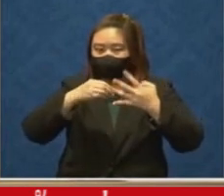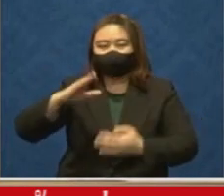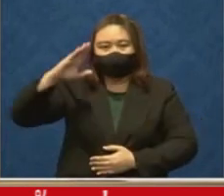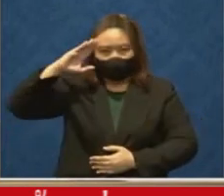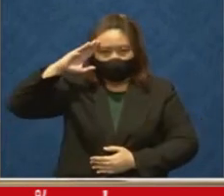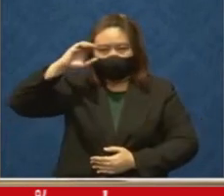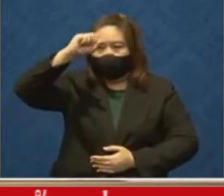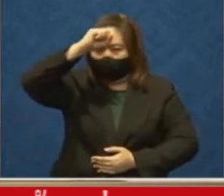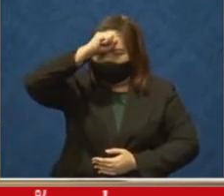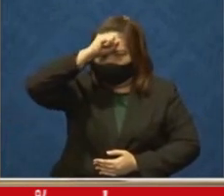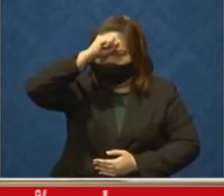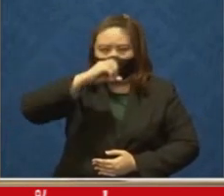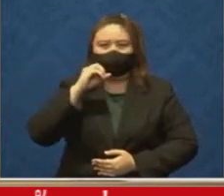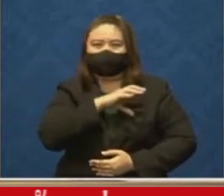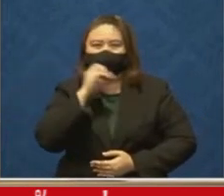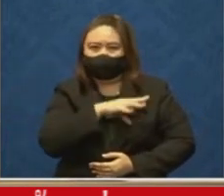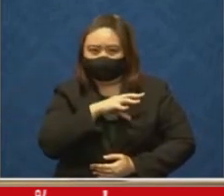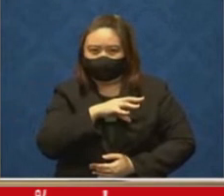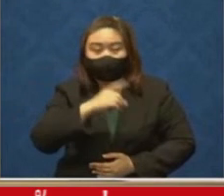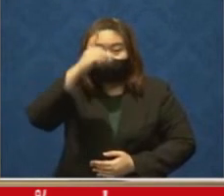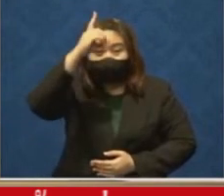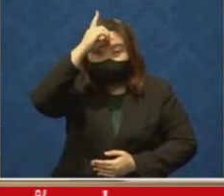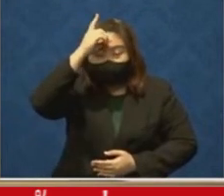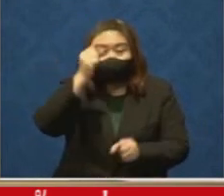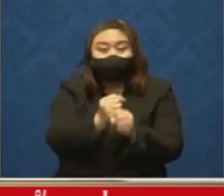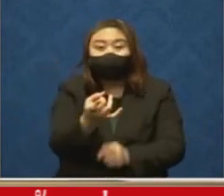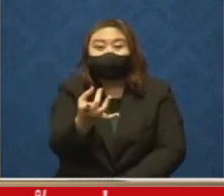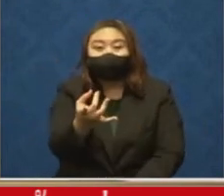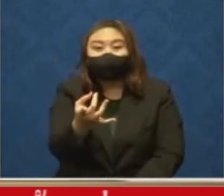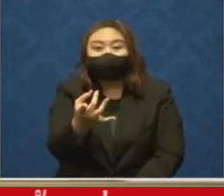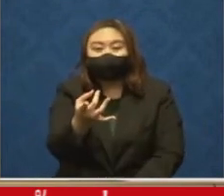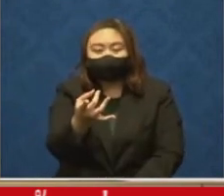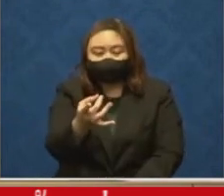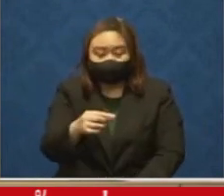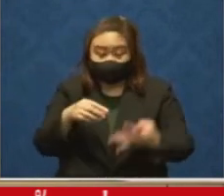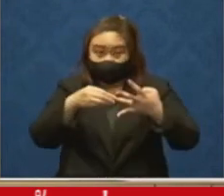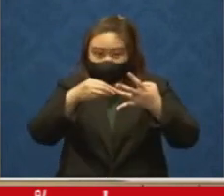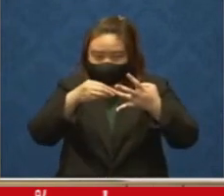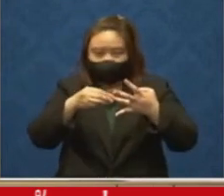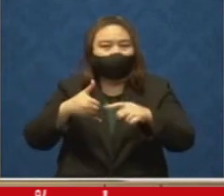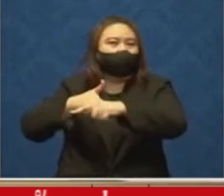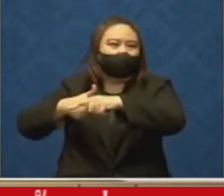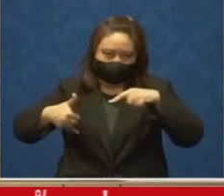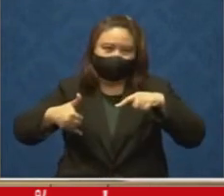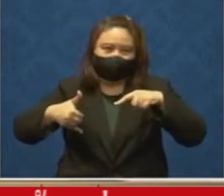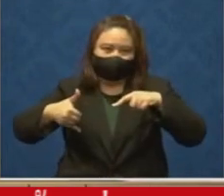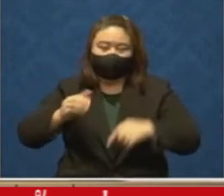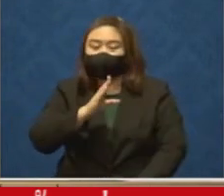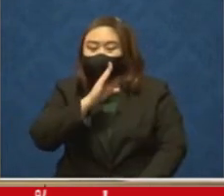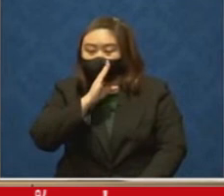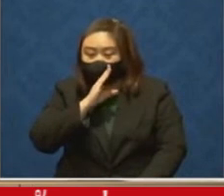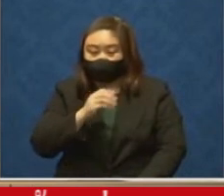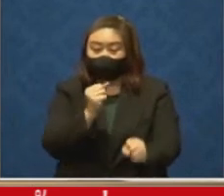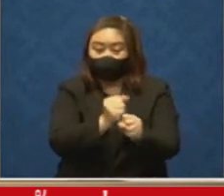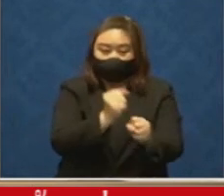สามนี่ครั ธรรมธานครับเขาบอกวาเป็ตหารที่โง ขยัน เยลมนเอไปทำอะไรทบไครัสั่ง